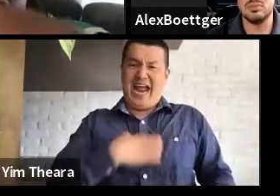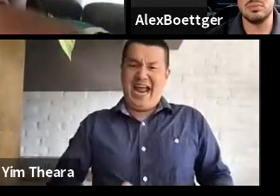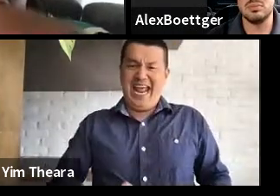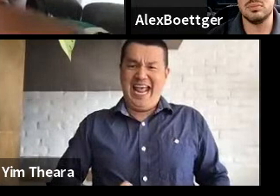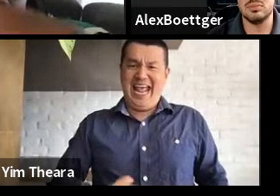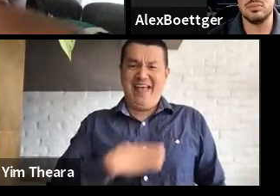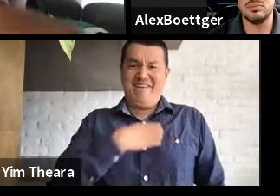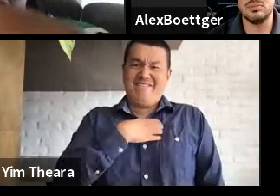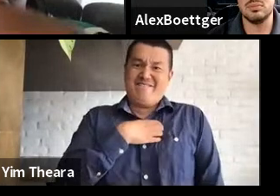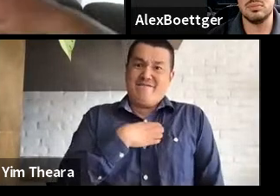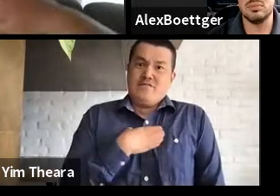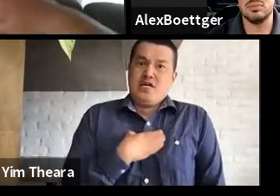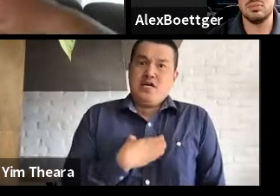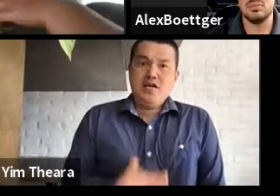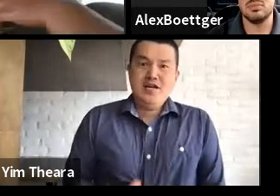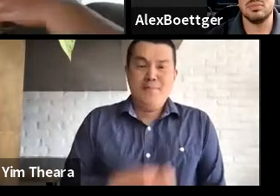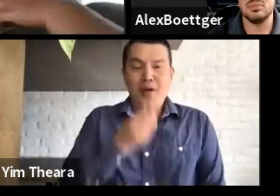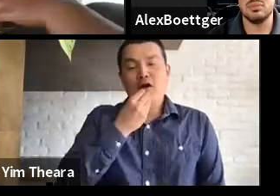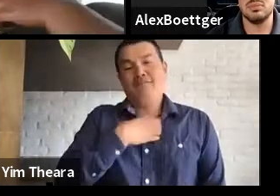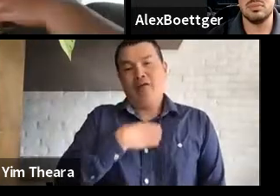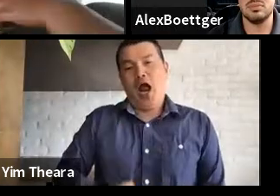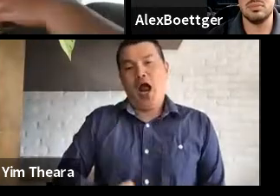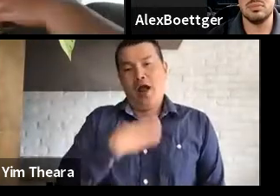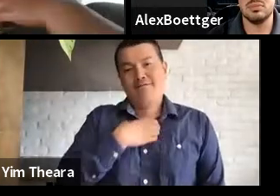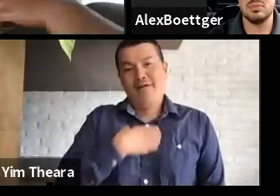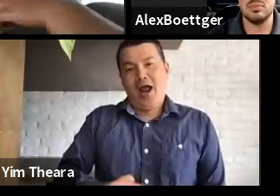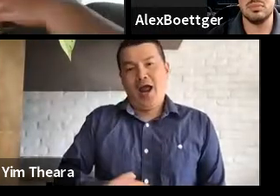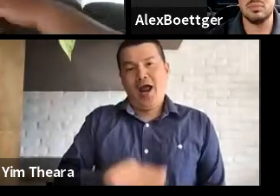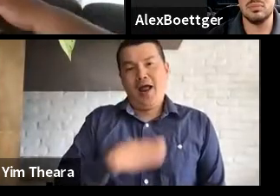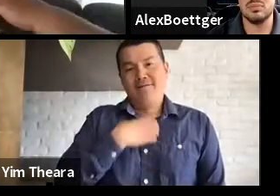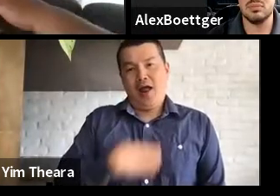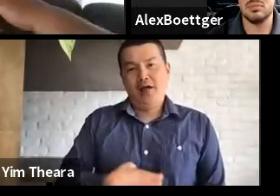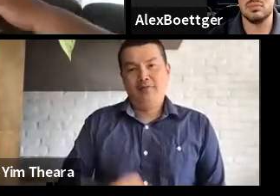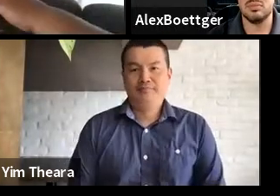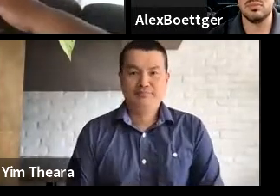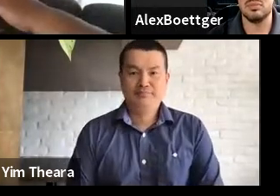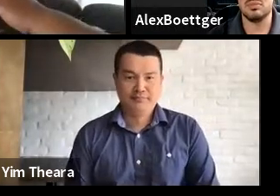arrête. Arrête et puis ranger, comme demander